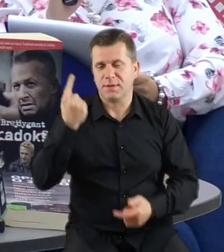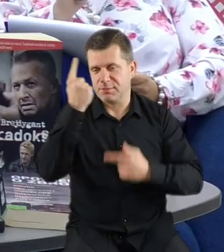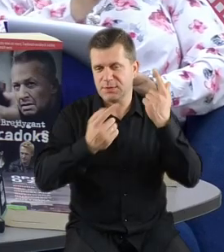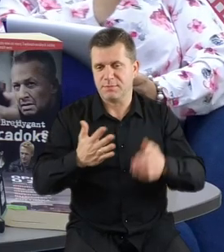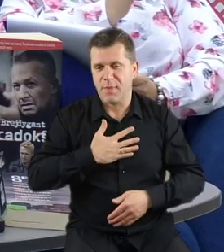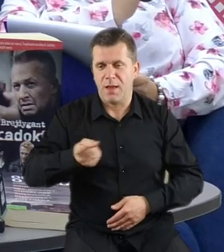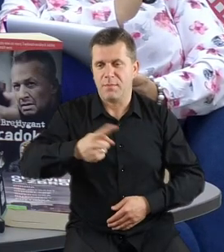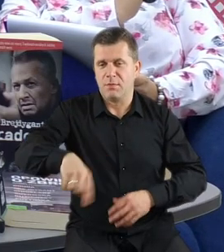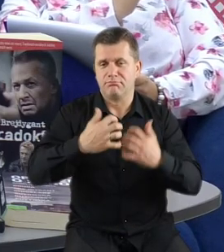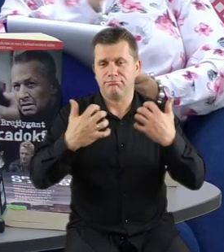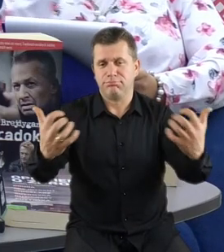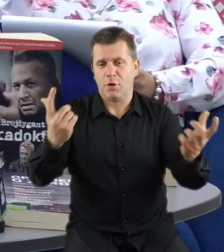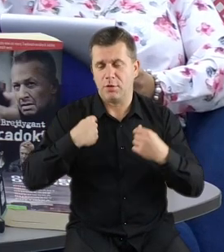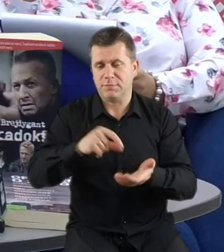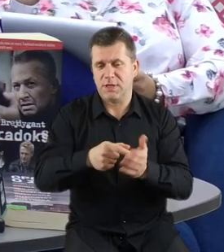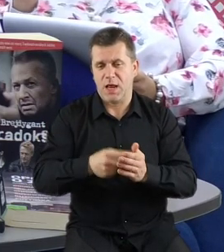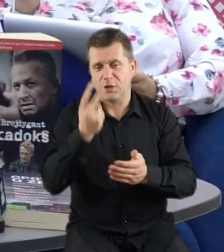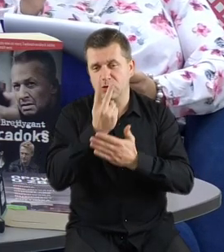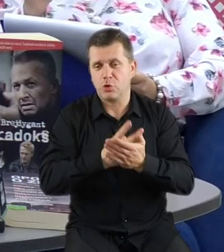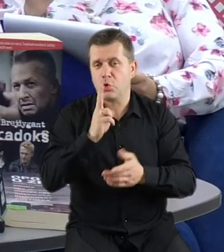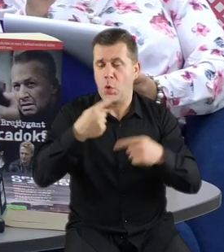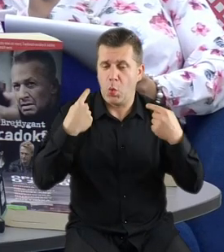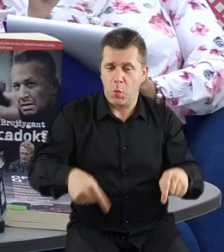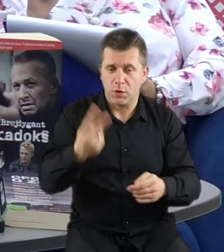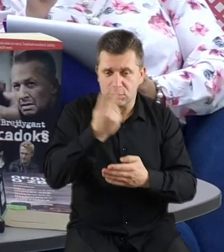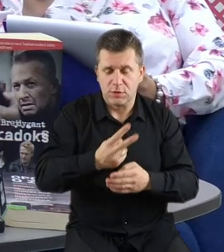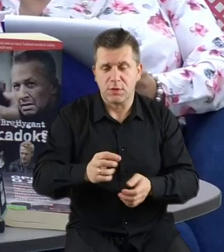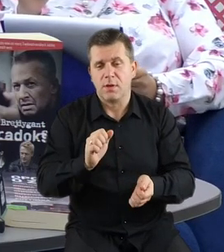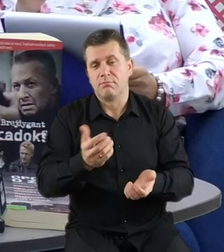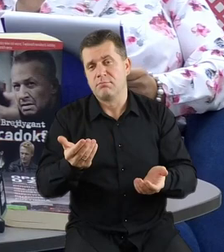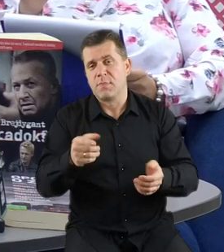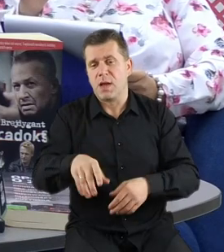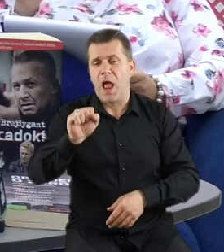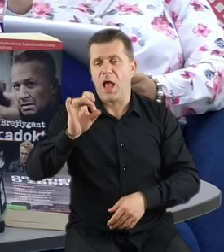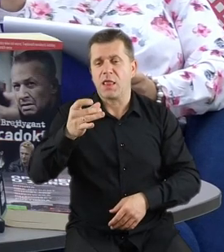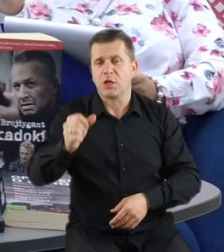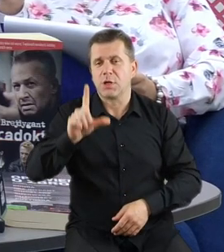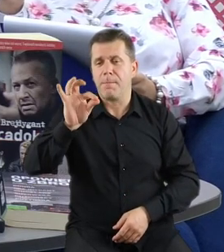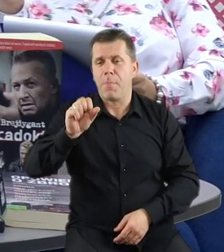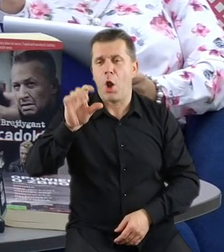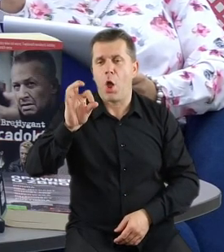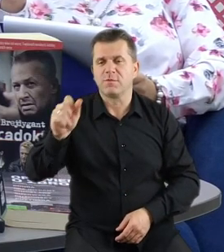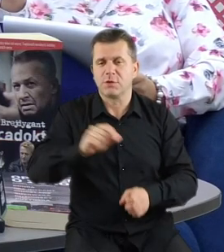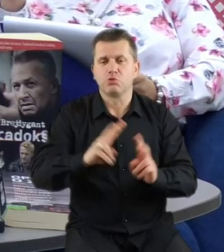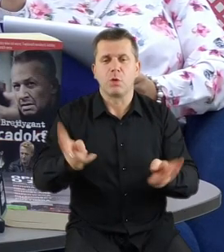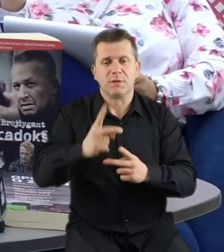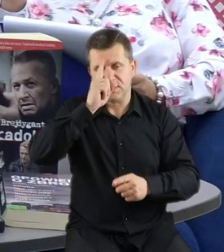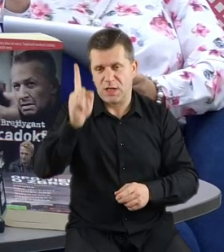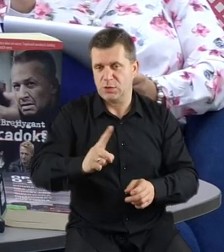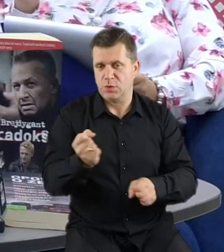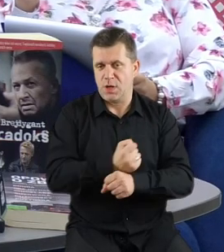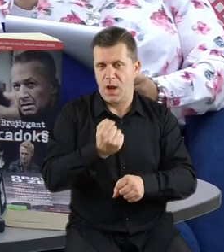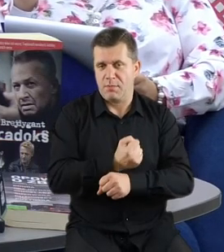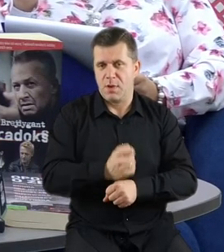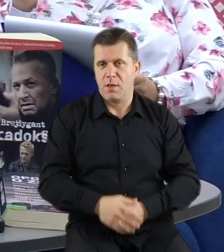no myślę, że mamy czytelników tutaj na sali, ale jeżeli ktoś nie czytał albo przed monitorami, no to przypomnę, że Agnieszka Polkowska jest ze Skarżyska